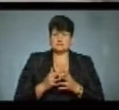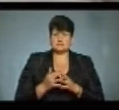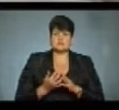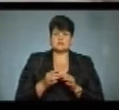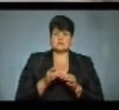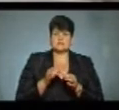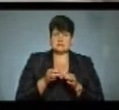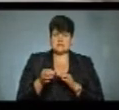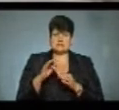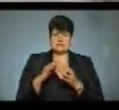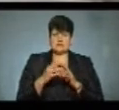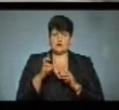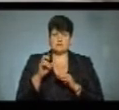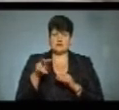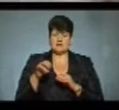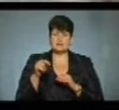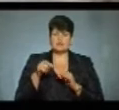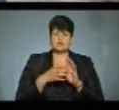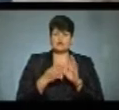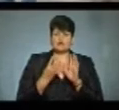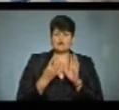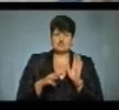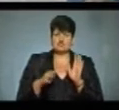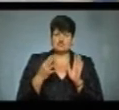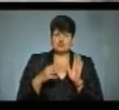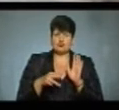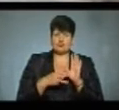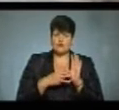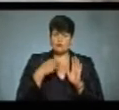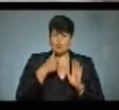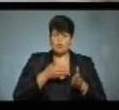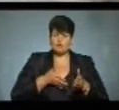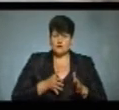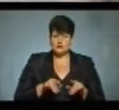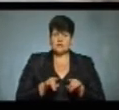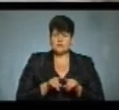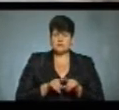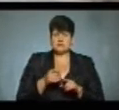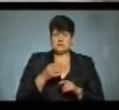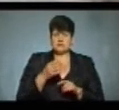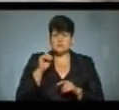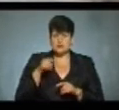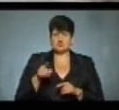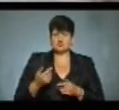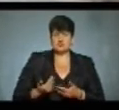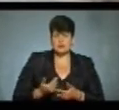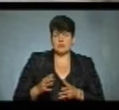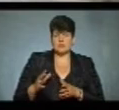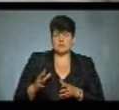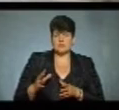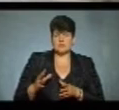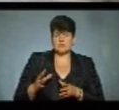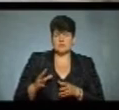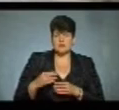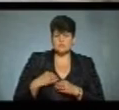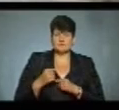Тернопільського району. Вона 1948 року народження. Також з'ясувалося, що проживала ця літня жінка з